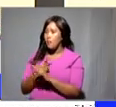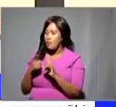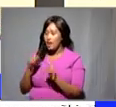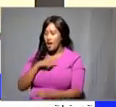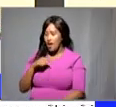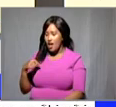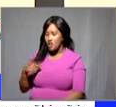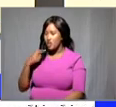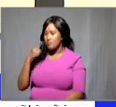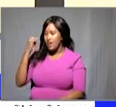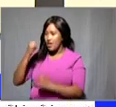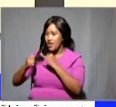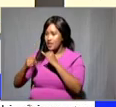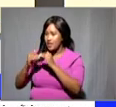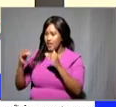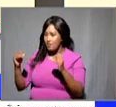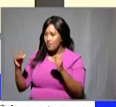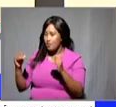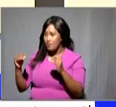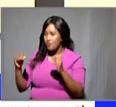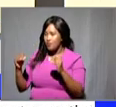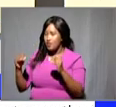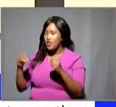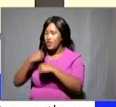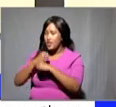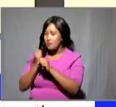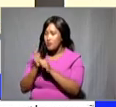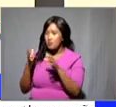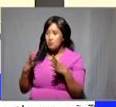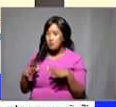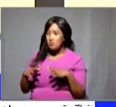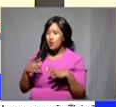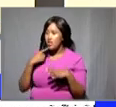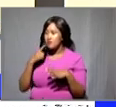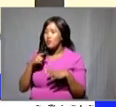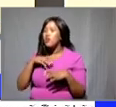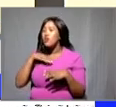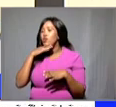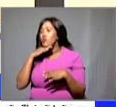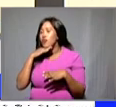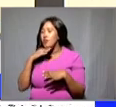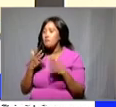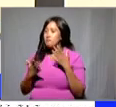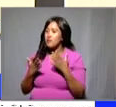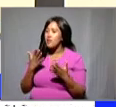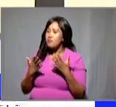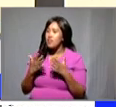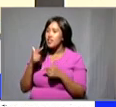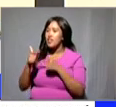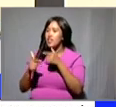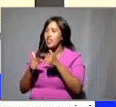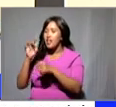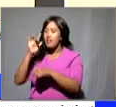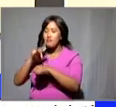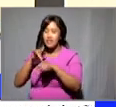the end stage ya nyamu ino ni kiria kiratuma ginya uigwe ati adu aiganona ni marakua ri ni gukorwo ni rathi ikanyita